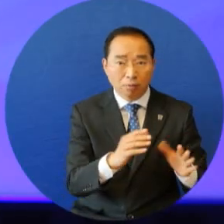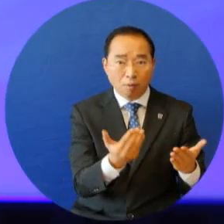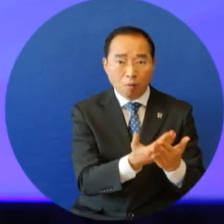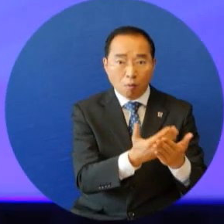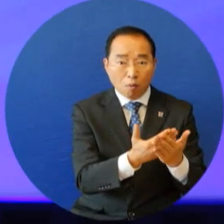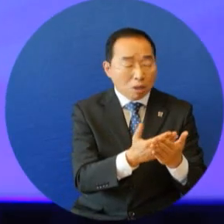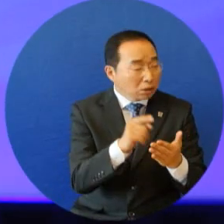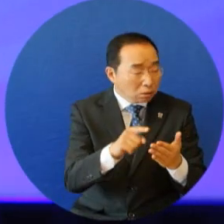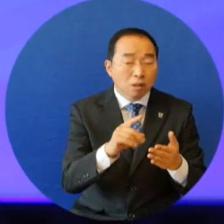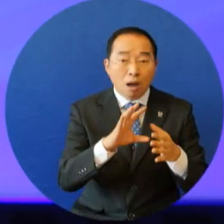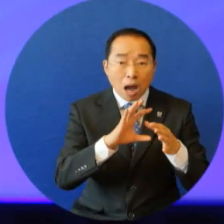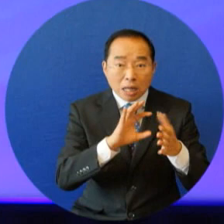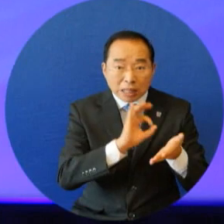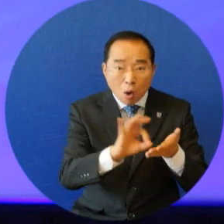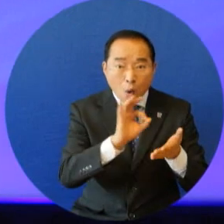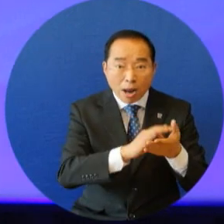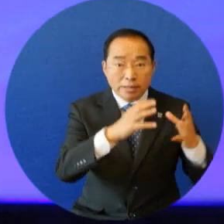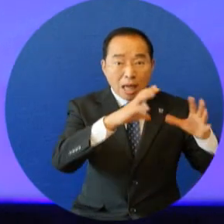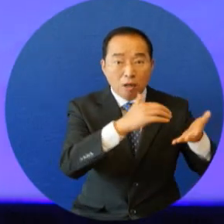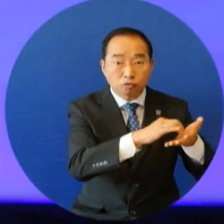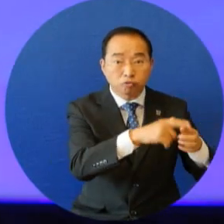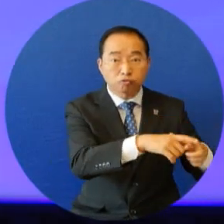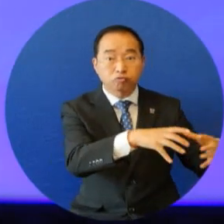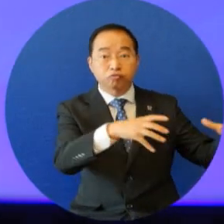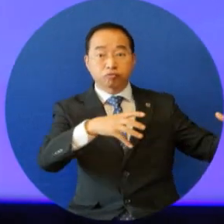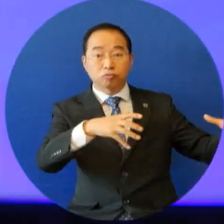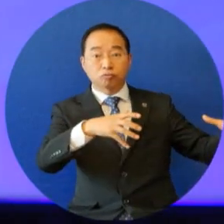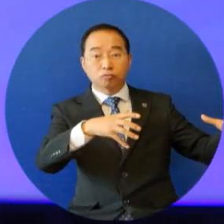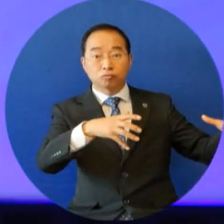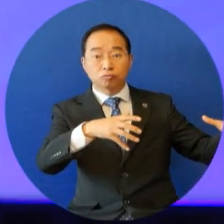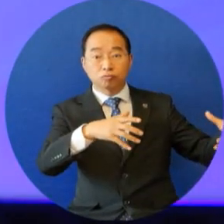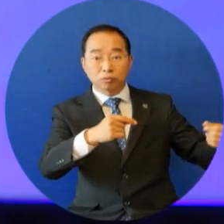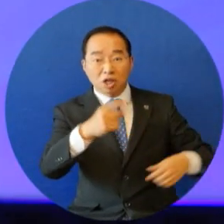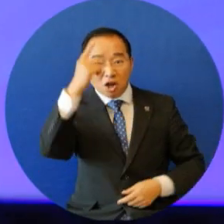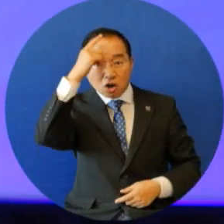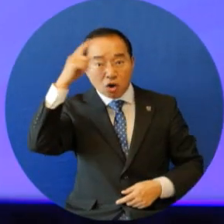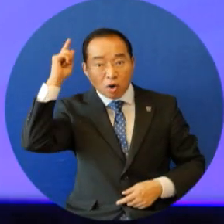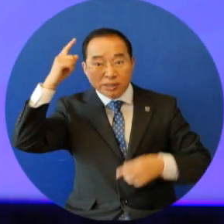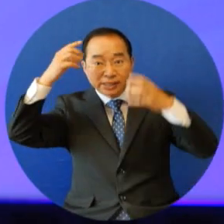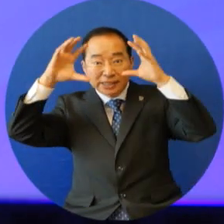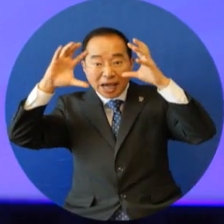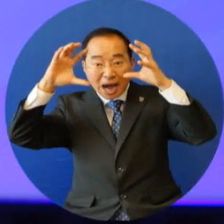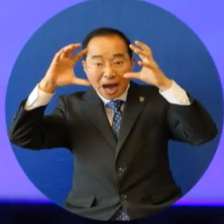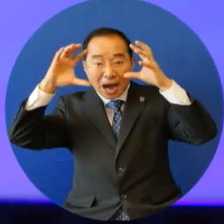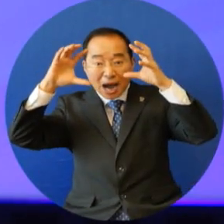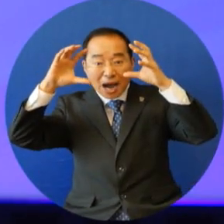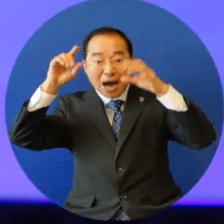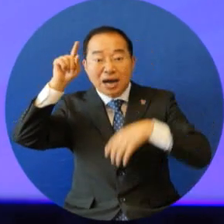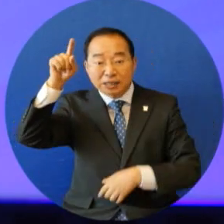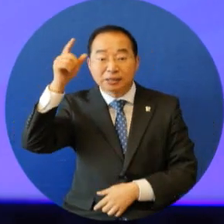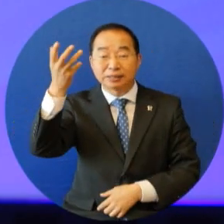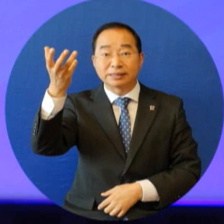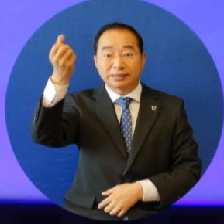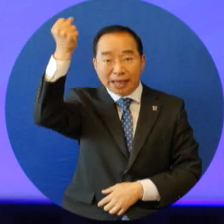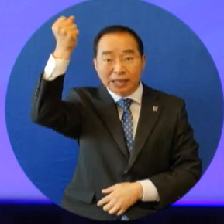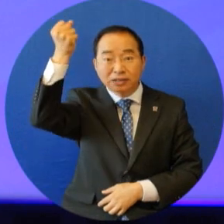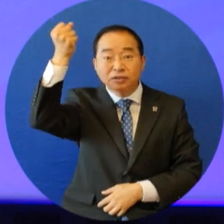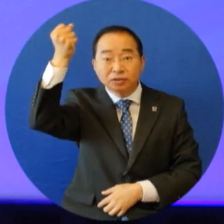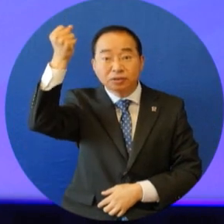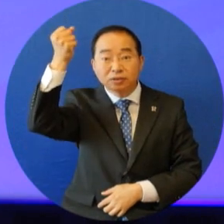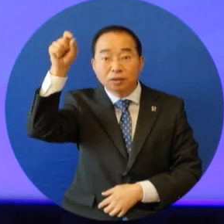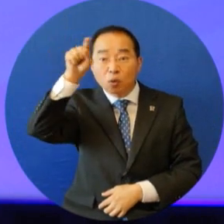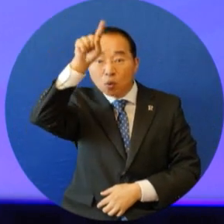이게 나날이 활성화돼서 쓰는 국가들이 많습니다. 마찬가지로 러시아도 루블을 가지고